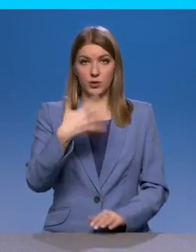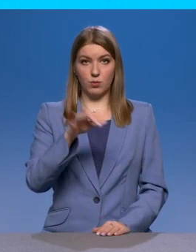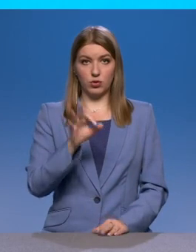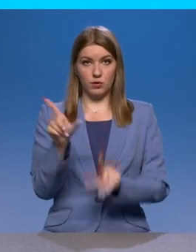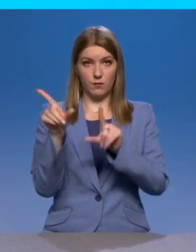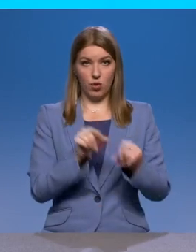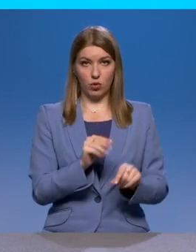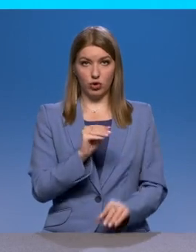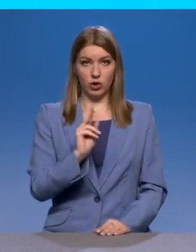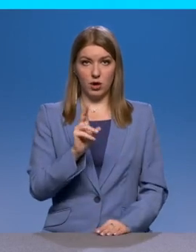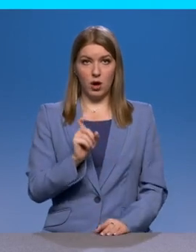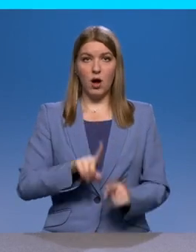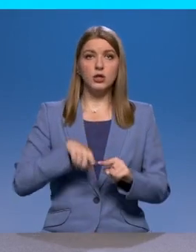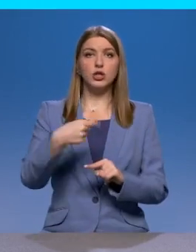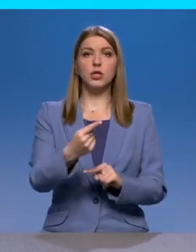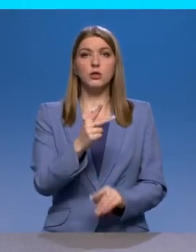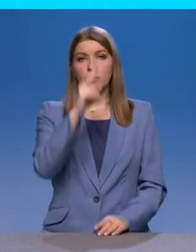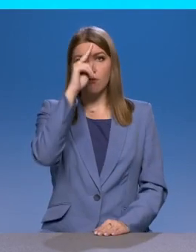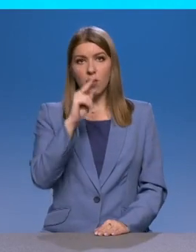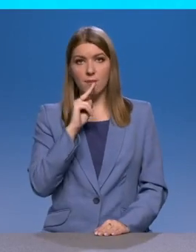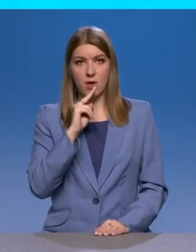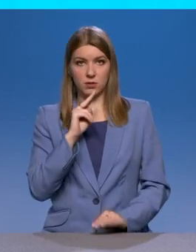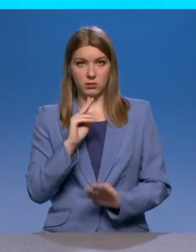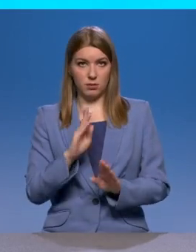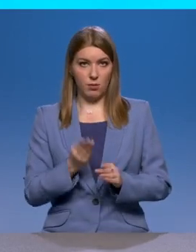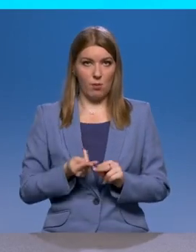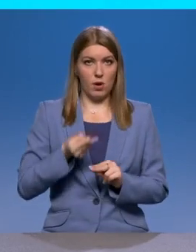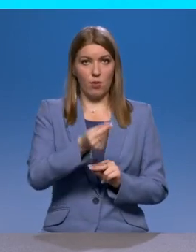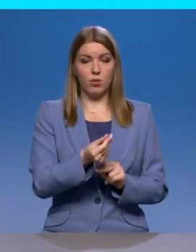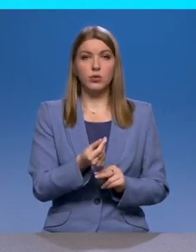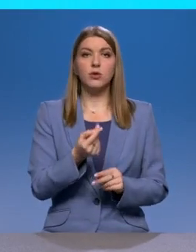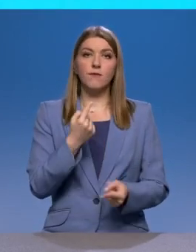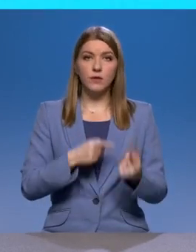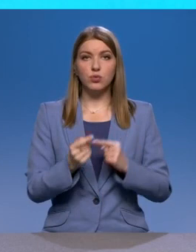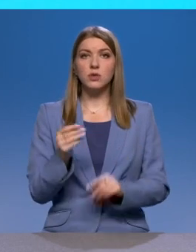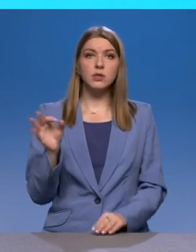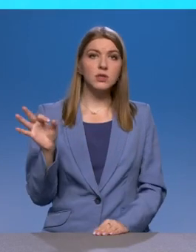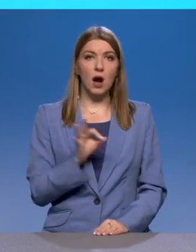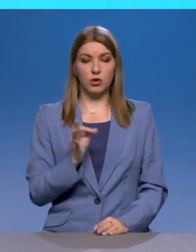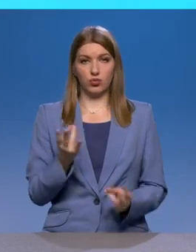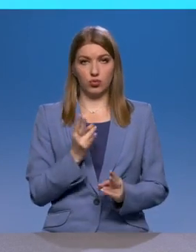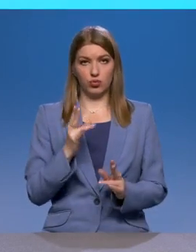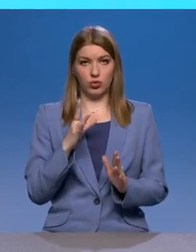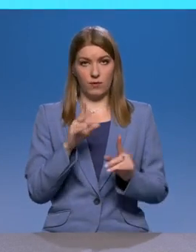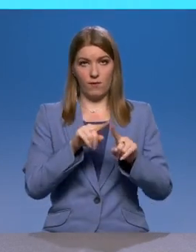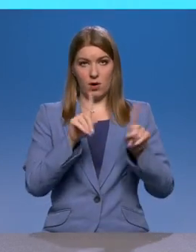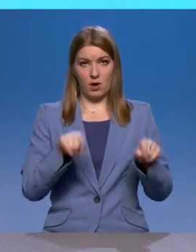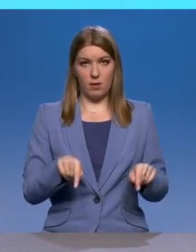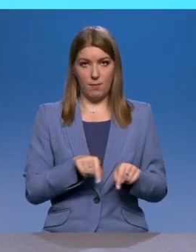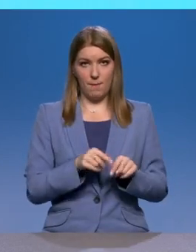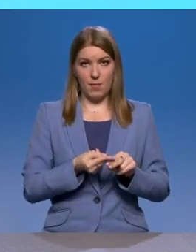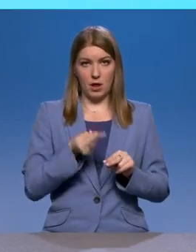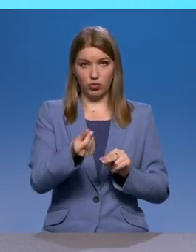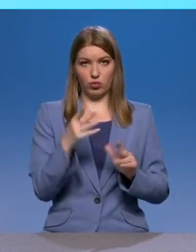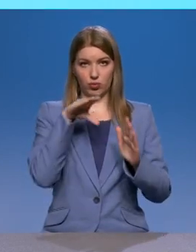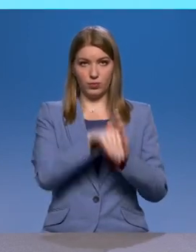через 2 месяца суммы. Вернуть сразу вычет в платежке. Вот как раз как будто бы за зрителя выступает.